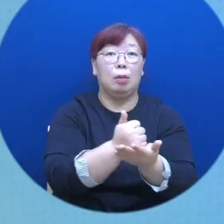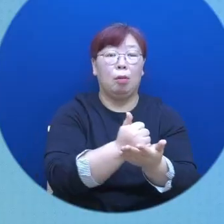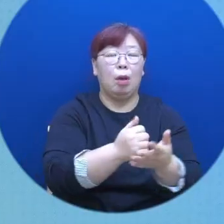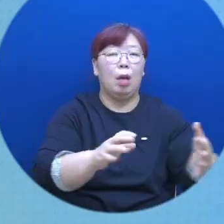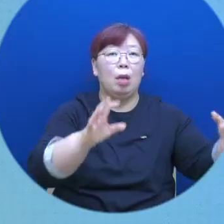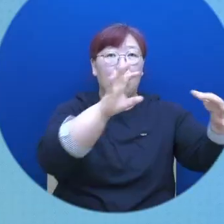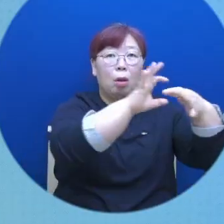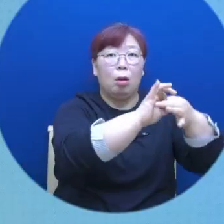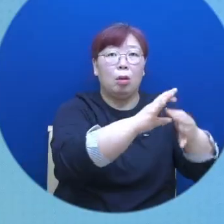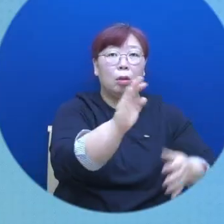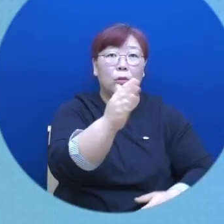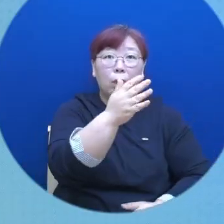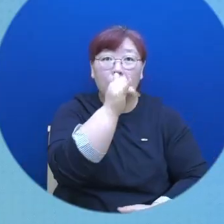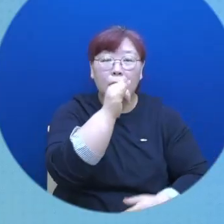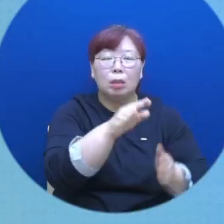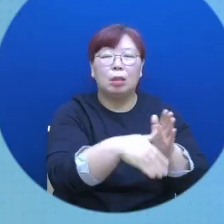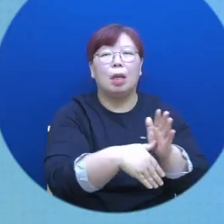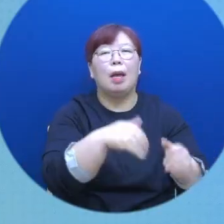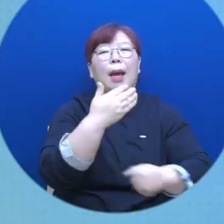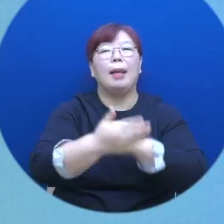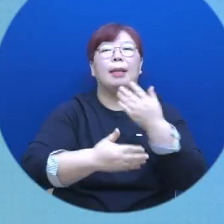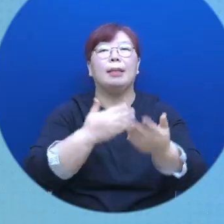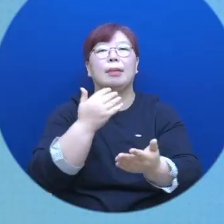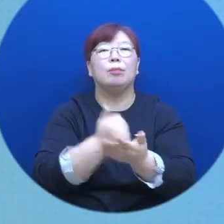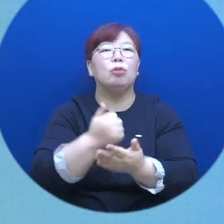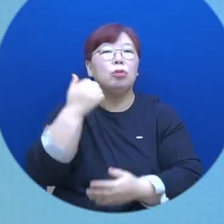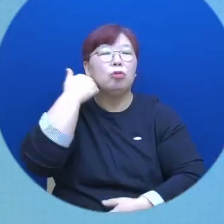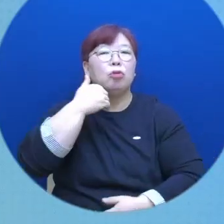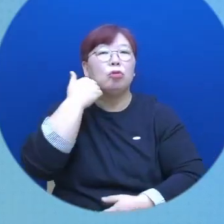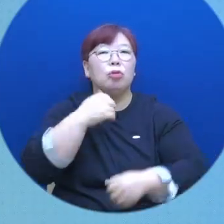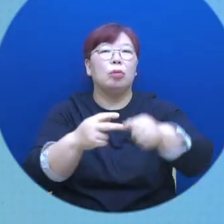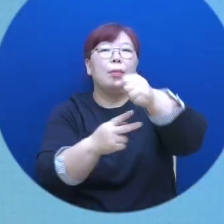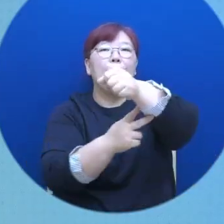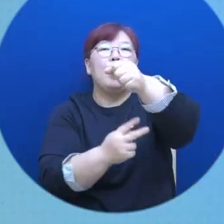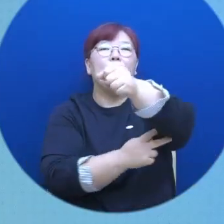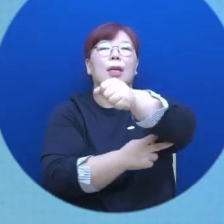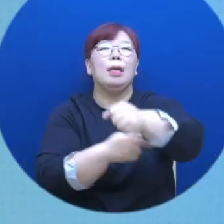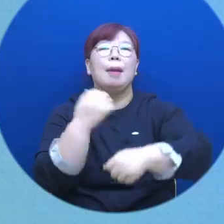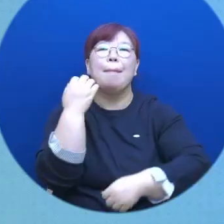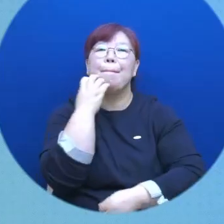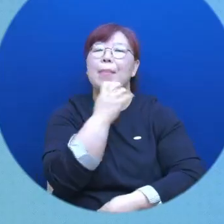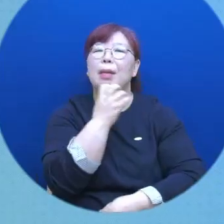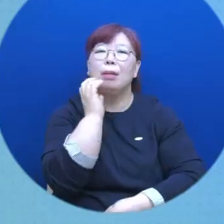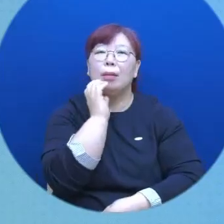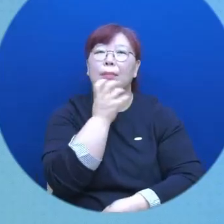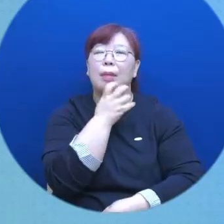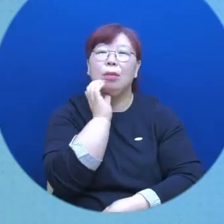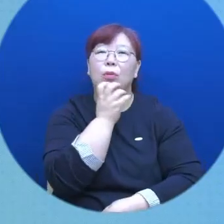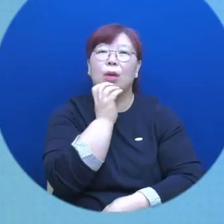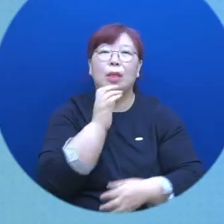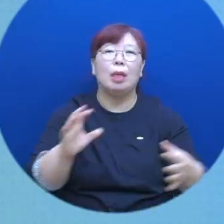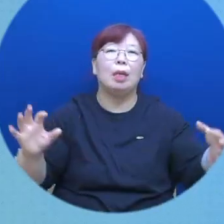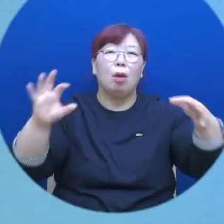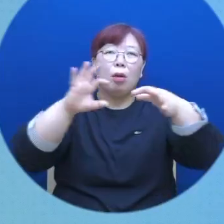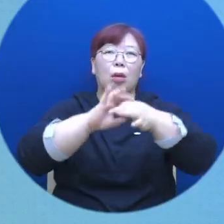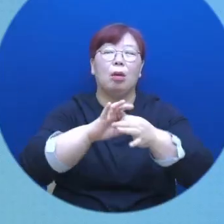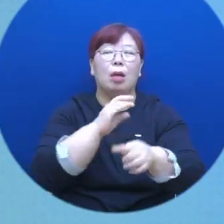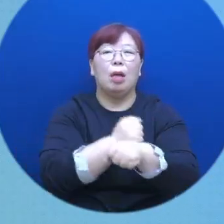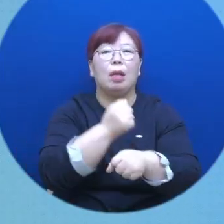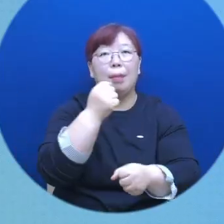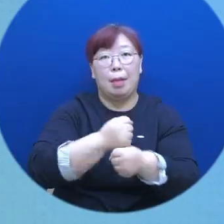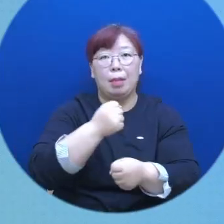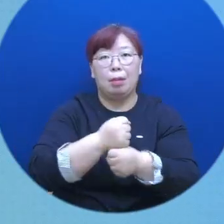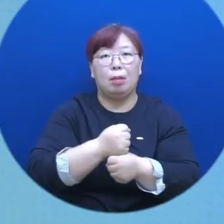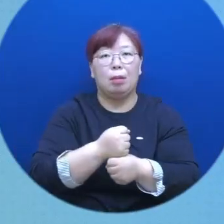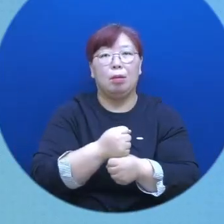연결되어졌을 때 하나님은 누구에게 다리 놓게 한다? 베드로에게 다리 놓게 해요. 그리하여 이